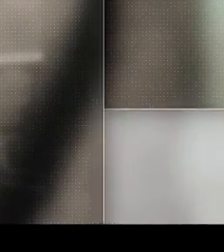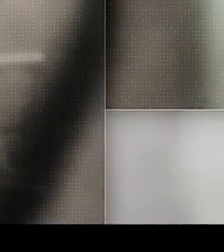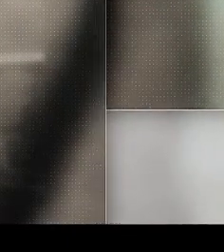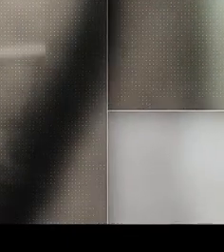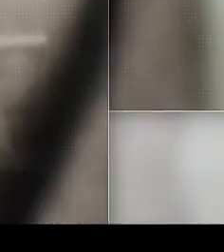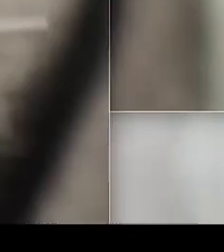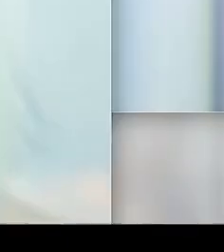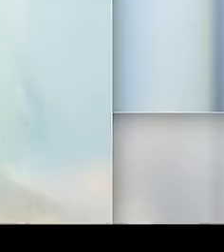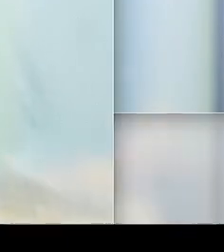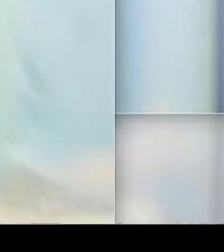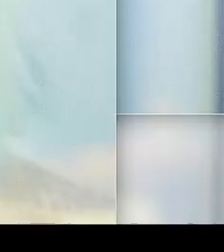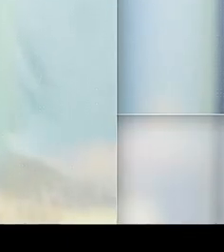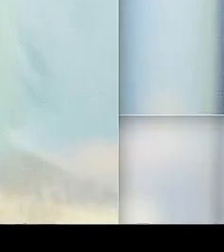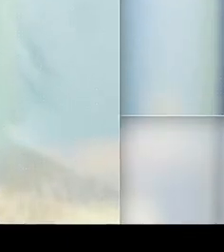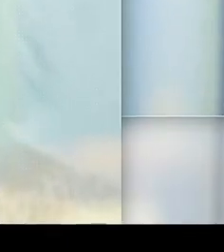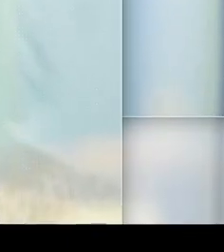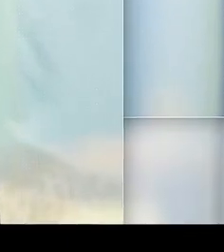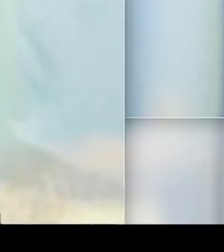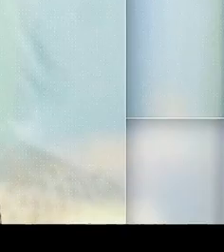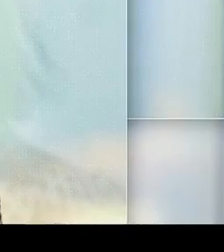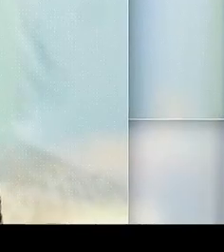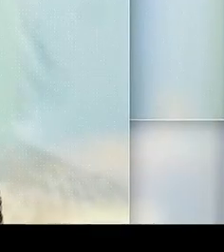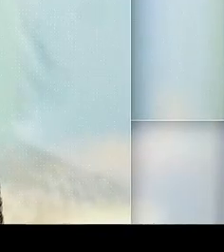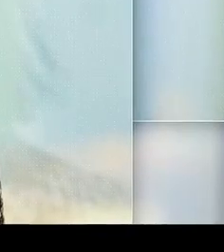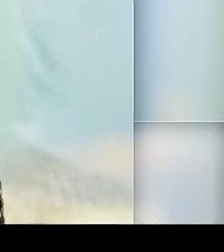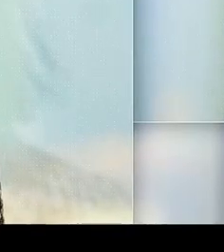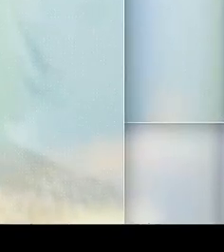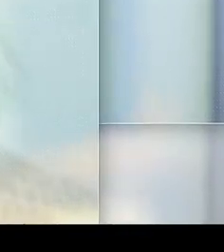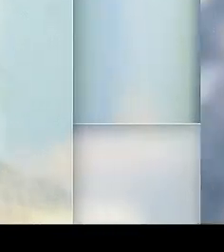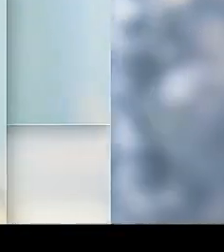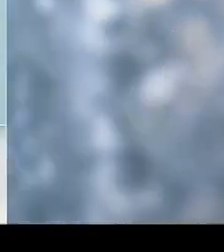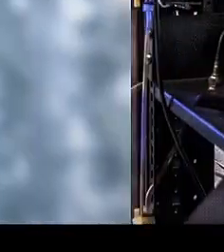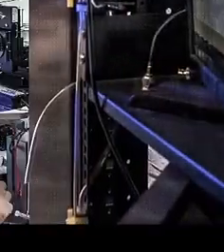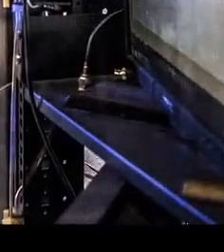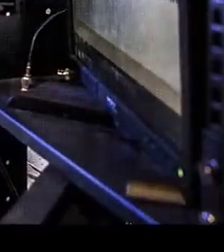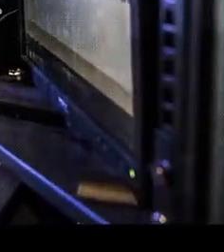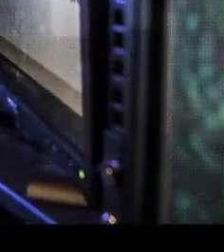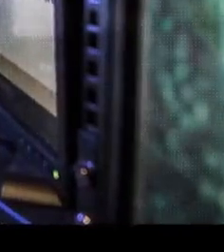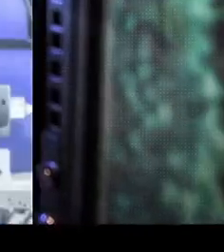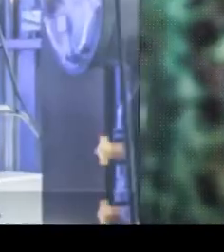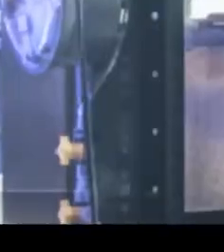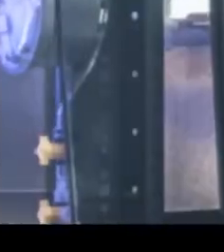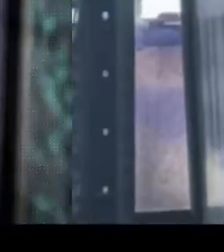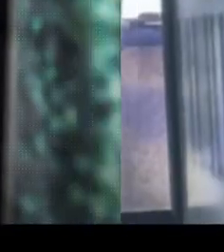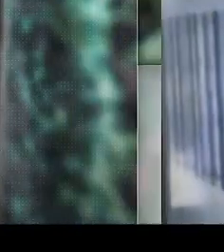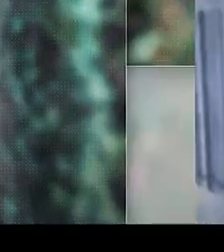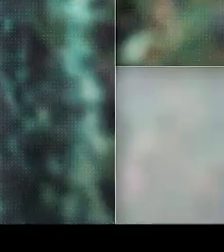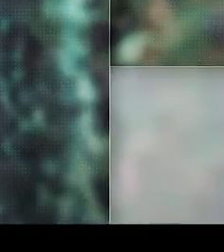het MECP2-duplicatiesyndroom, maar ook naar vaker voorkomende aandoeningen zoals Parkinson, Alzheimer